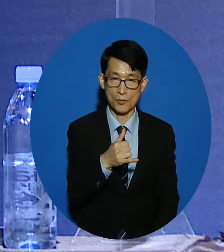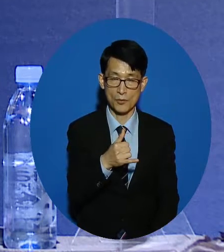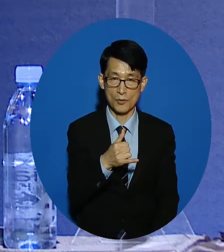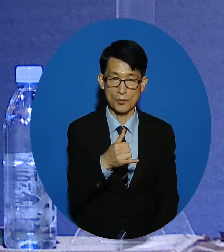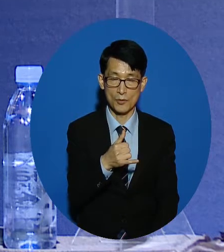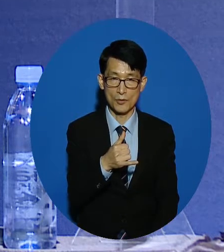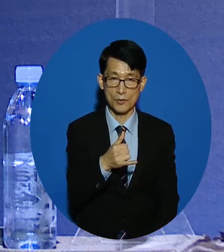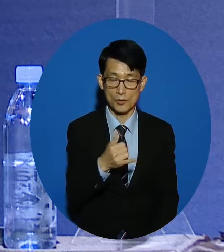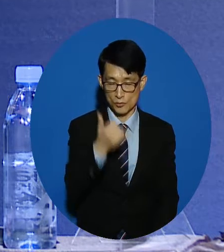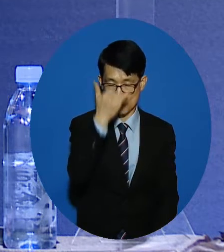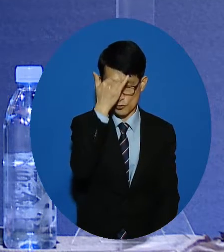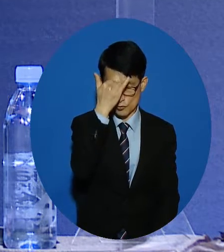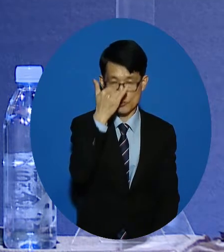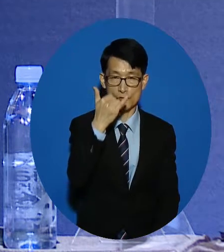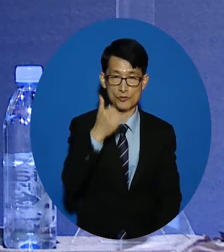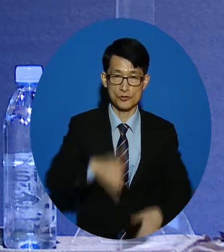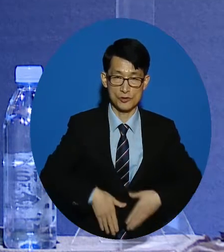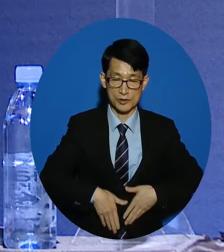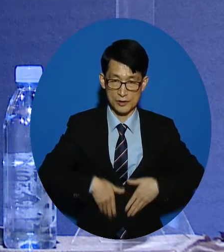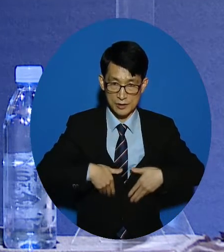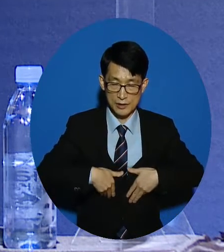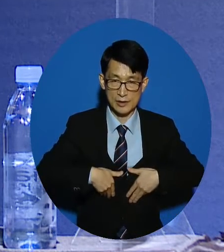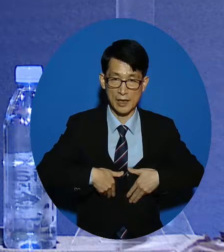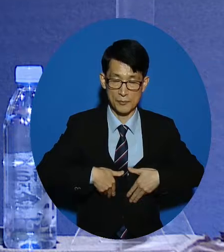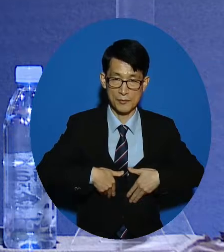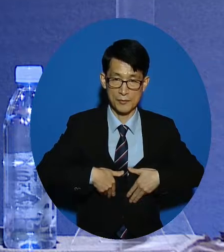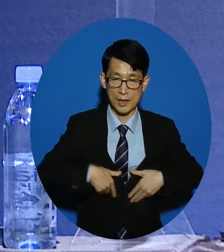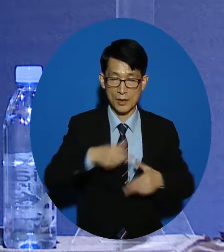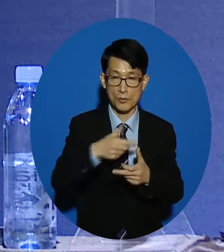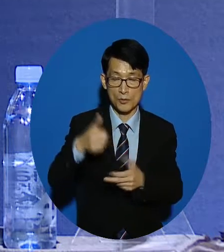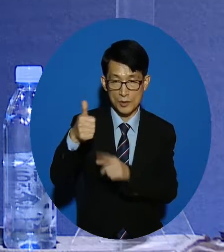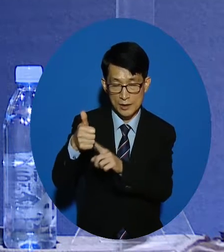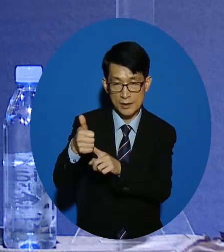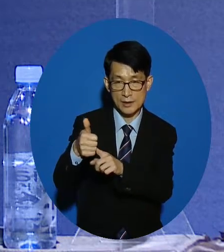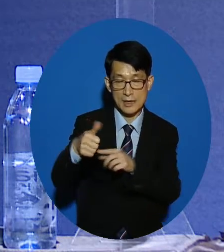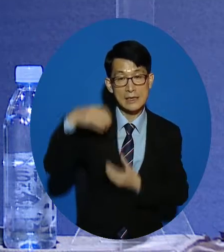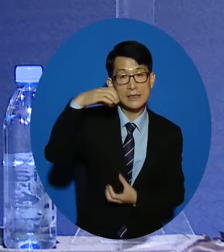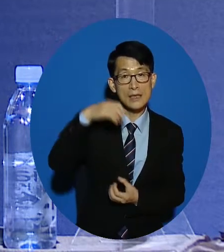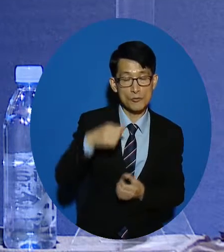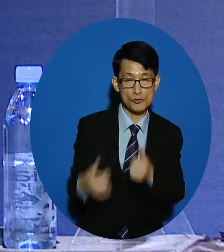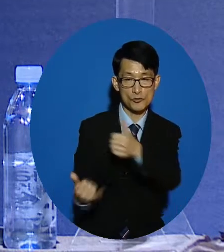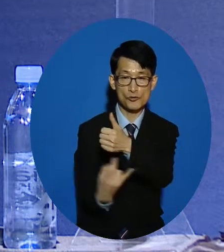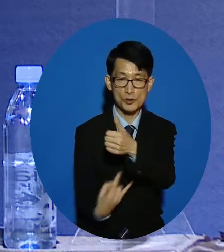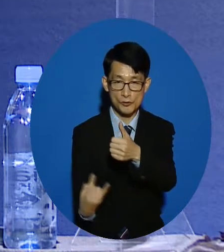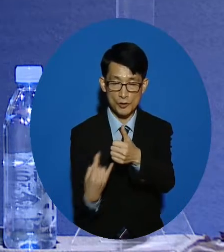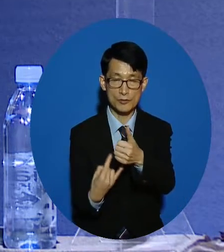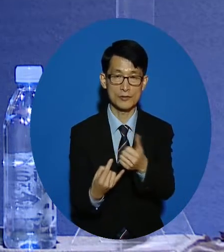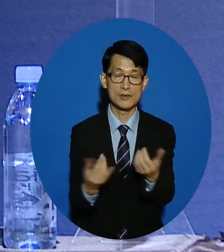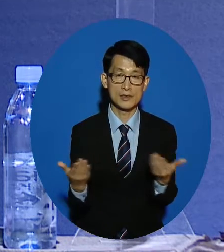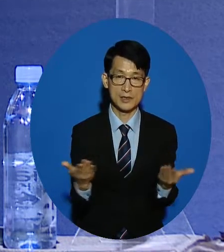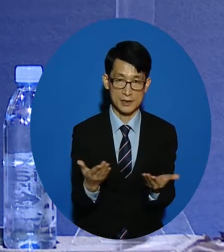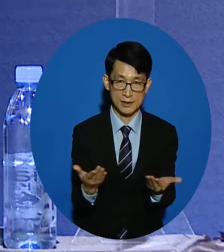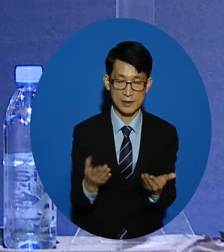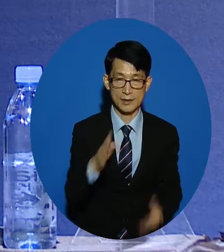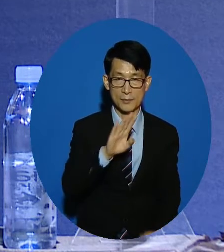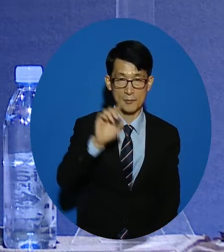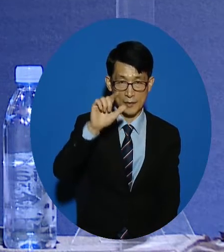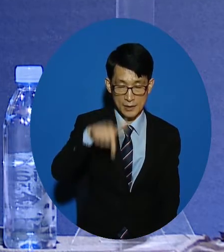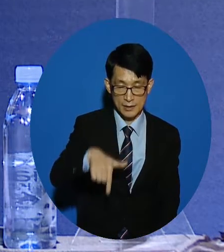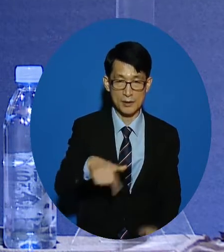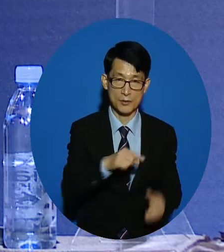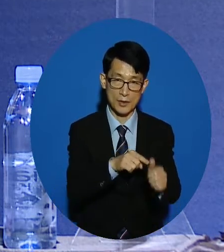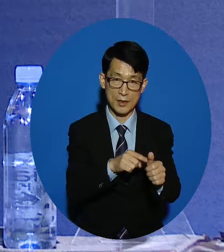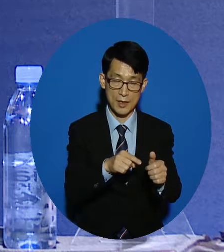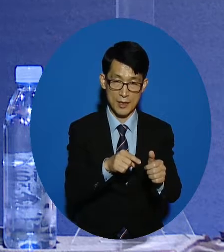양승조 충남도지사 정책 자문역으로 활동하고 계신 박재홍 충남 시각장애인